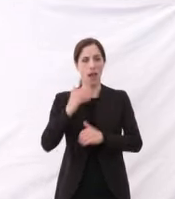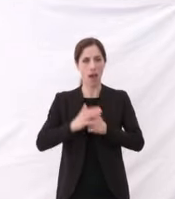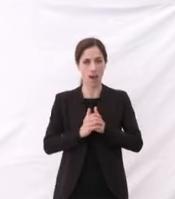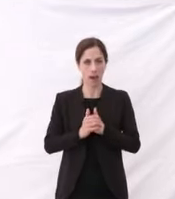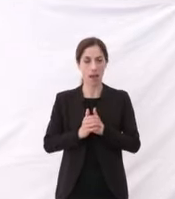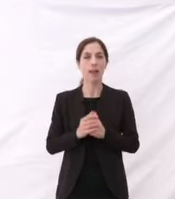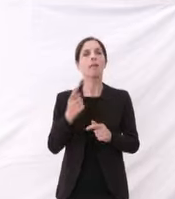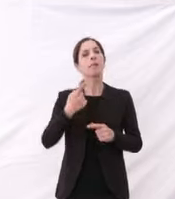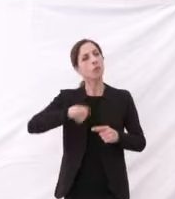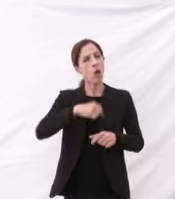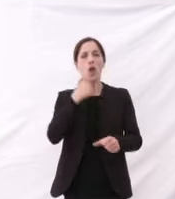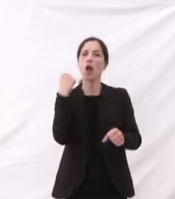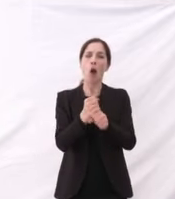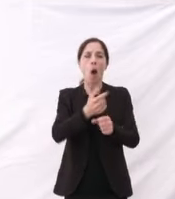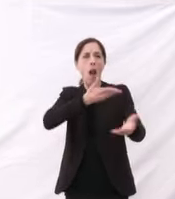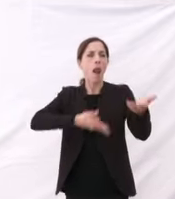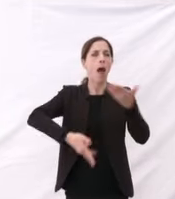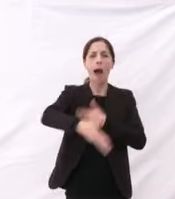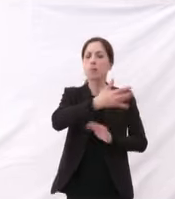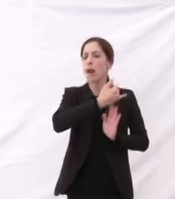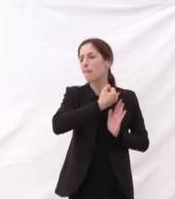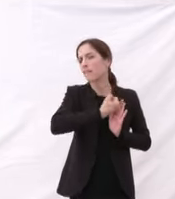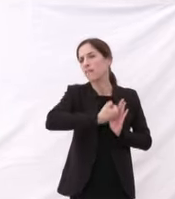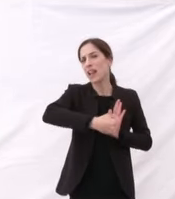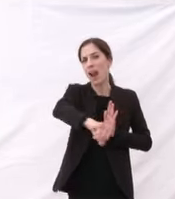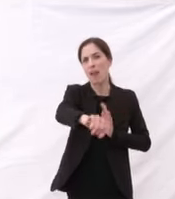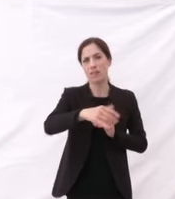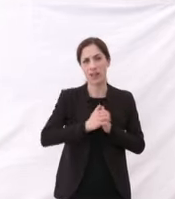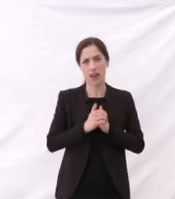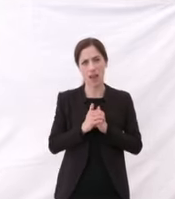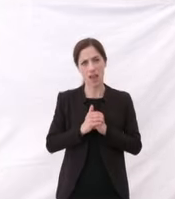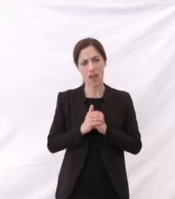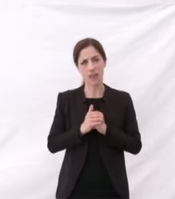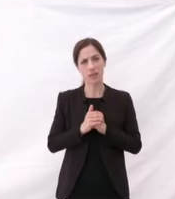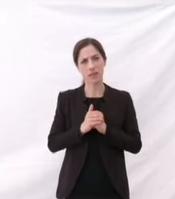Disposti a collaborare fino in fondo. E su questi punti,